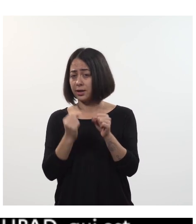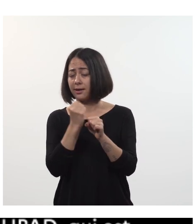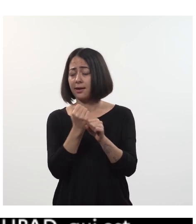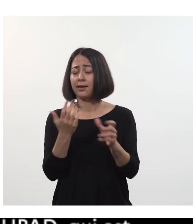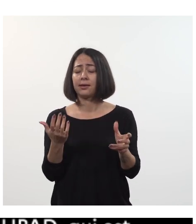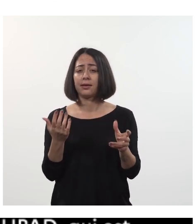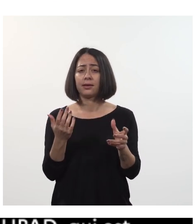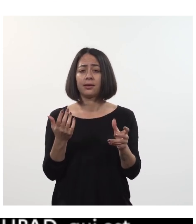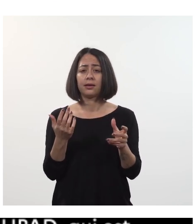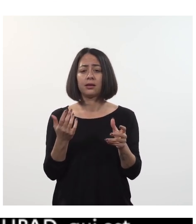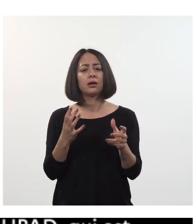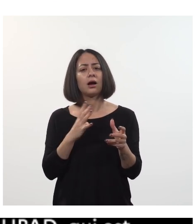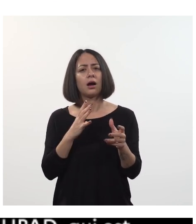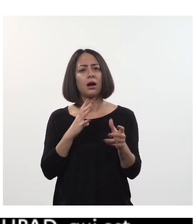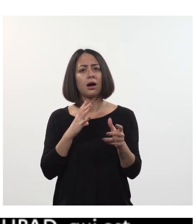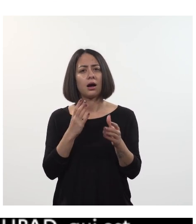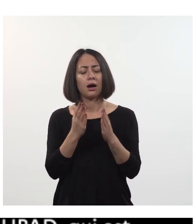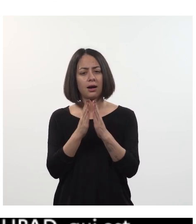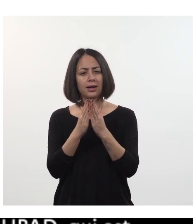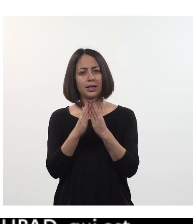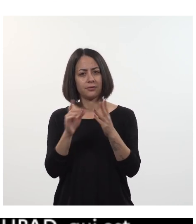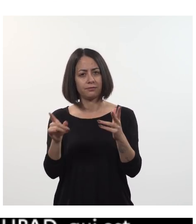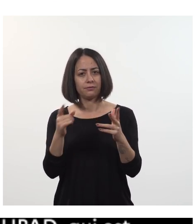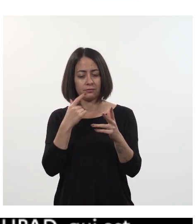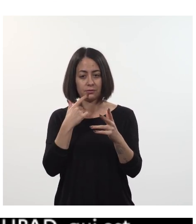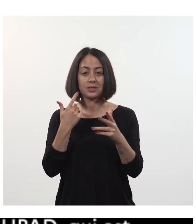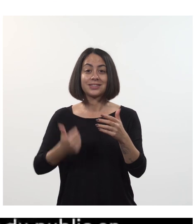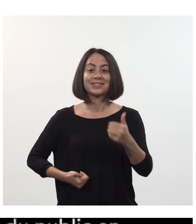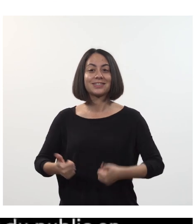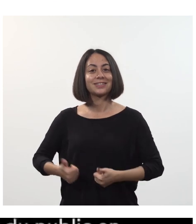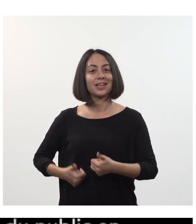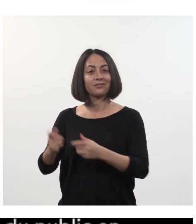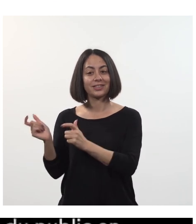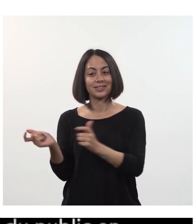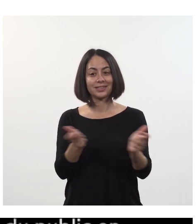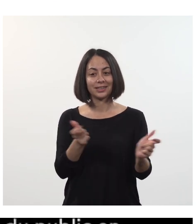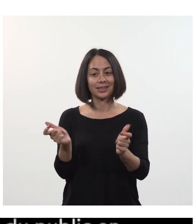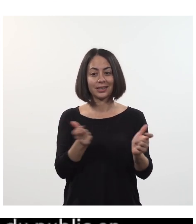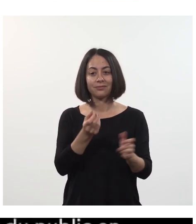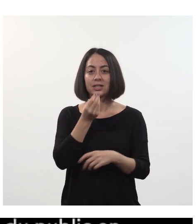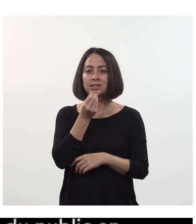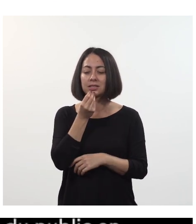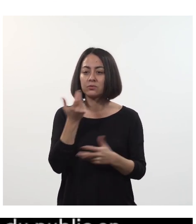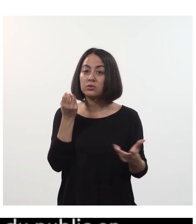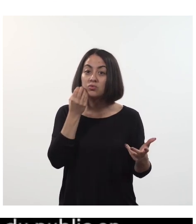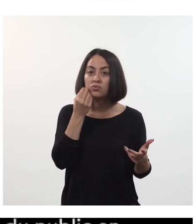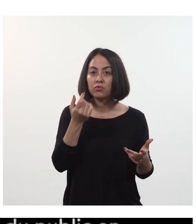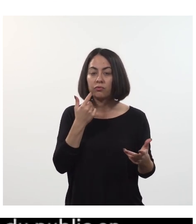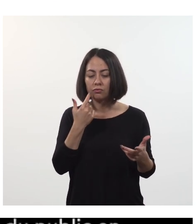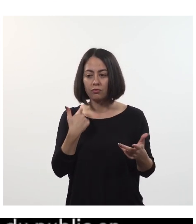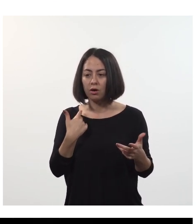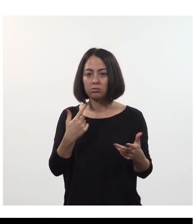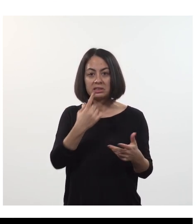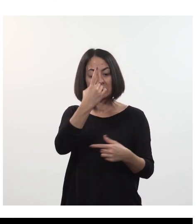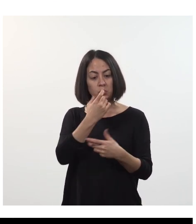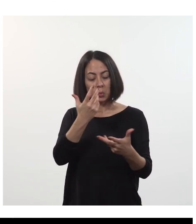Vous avez un livre qui correspond au visuel d'aide au service du repas, parce qu'on a souvent la difficulté où on nous dit, voilà, je ne sais pas quel grammage